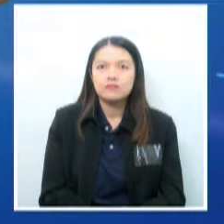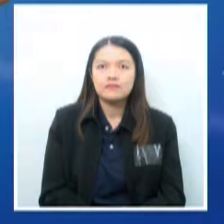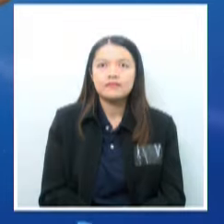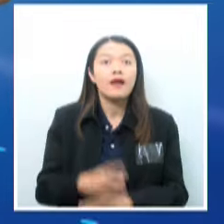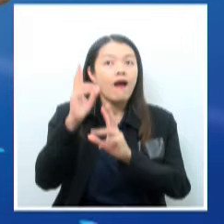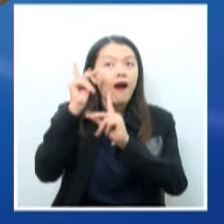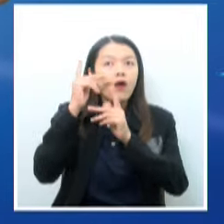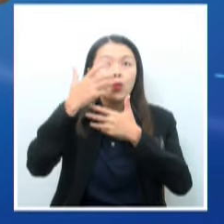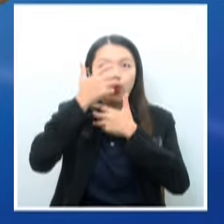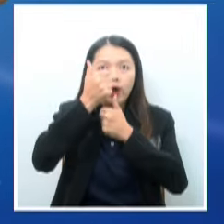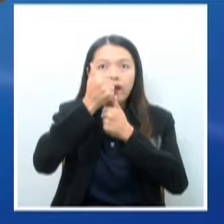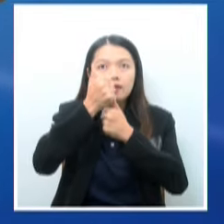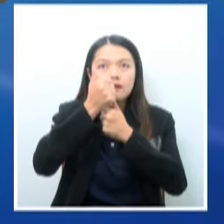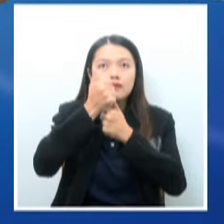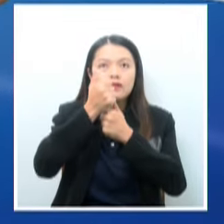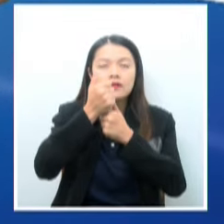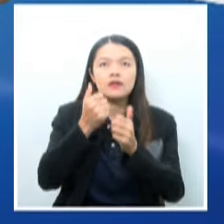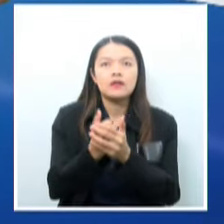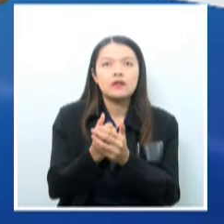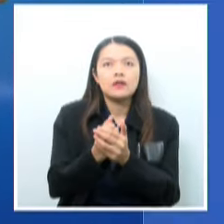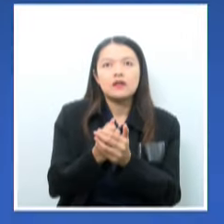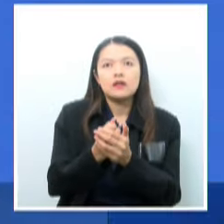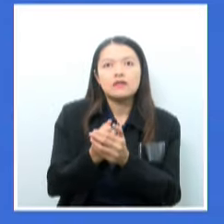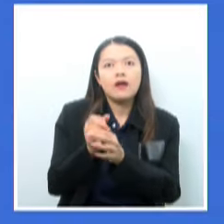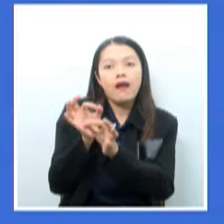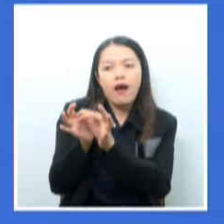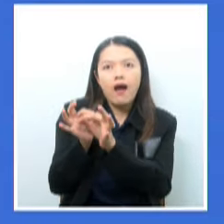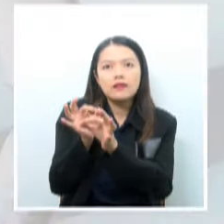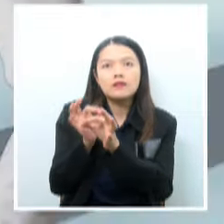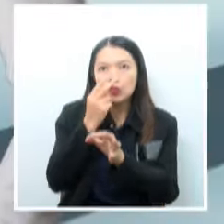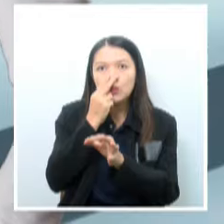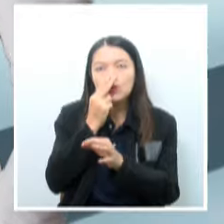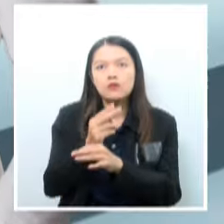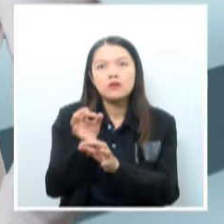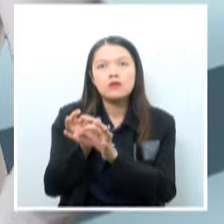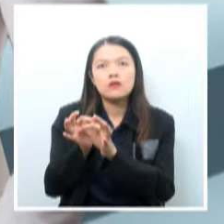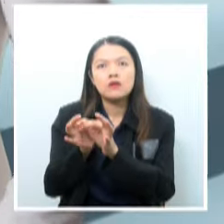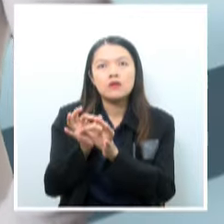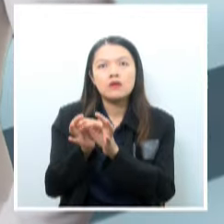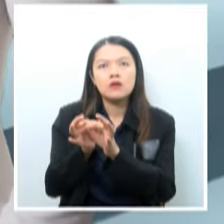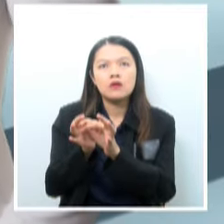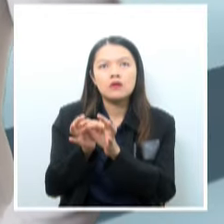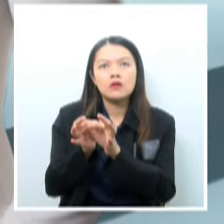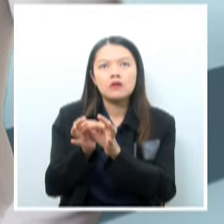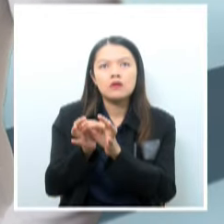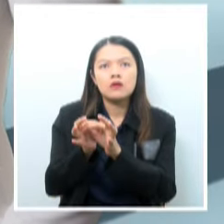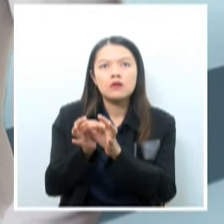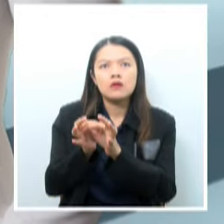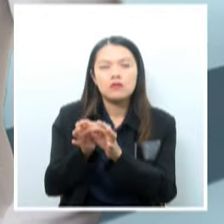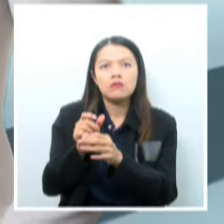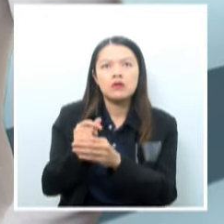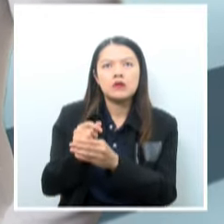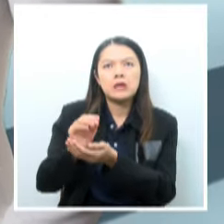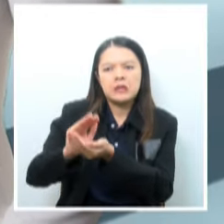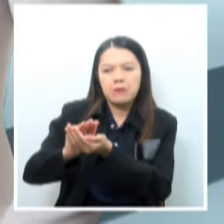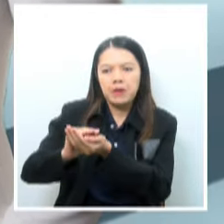ในวันนี้พบกับเรื่องธนาคารหน่วยกิจหรือเครดิตแบงค์ค่ะ ธนาคารหน่วยกิจหรือเครดิตแบงค์คือการสะสมโดยการ